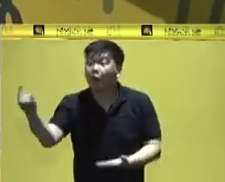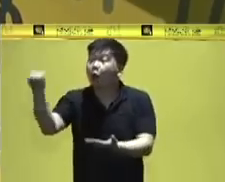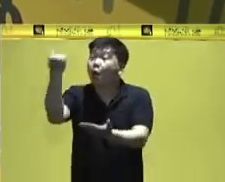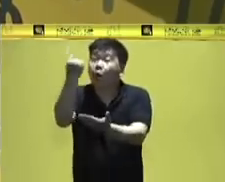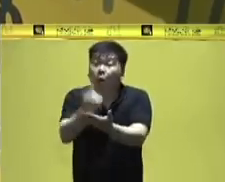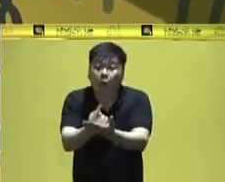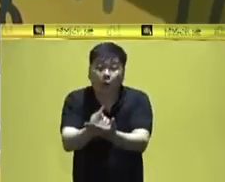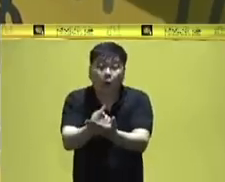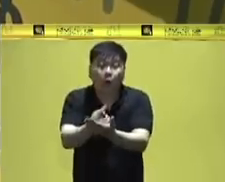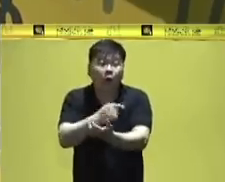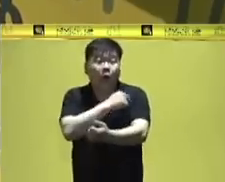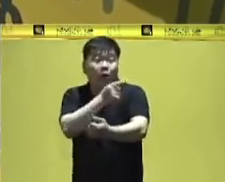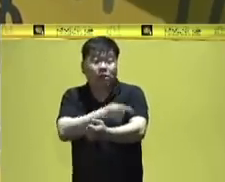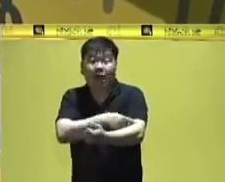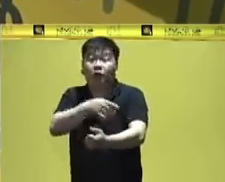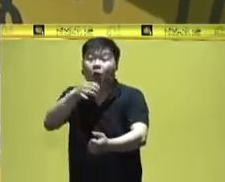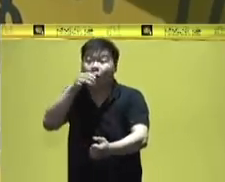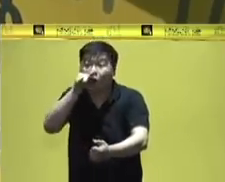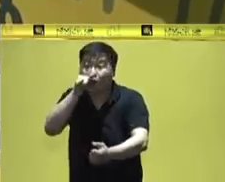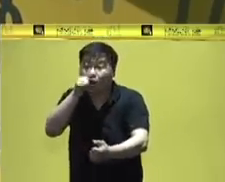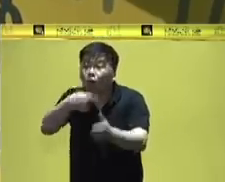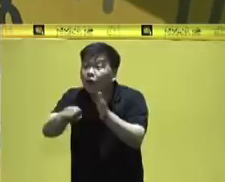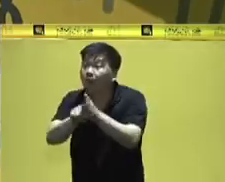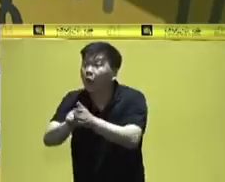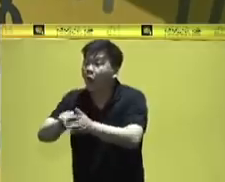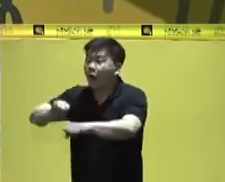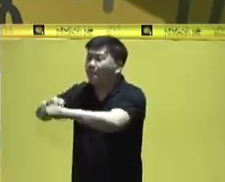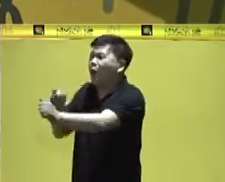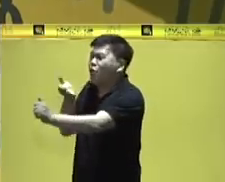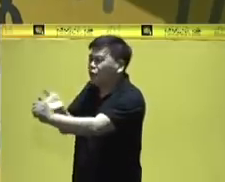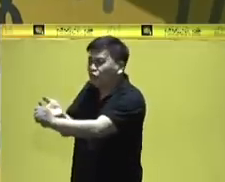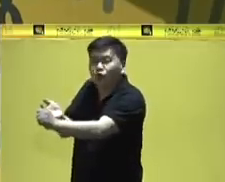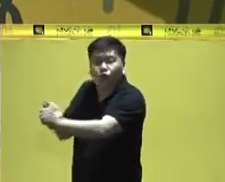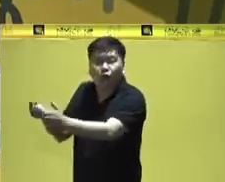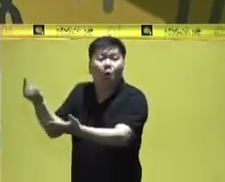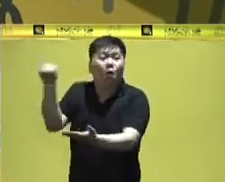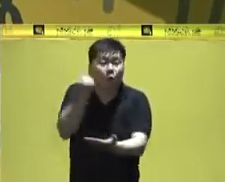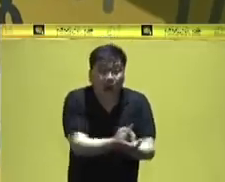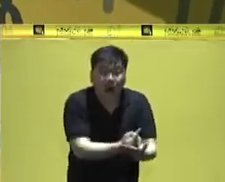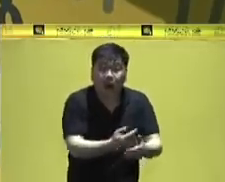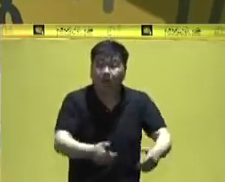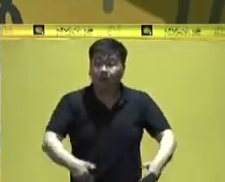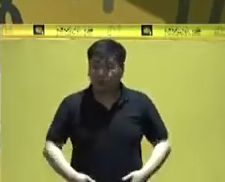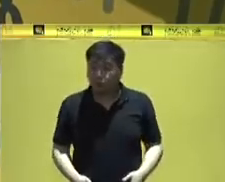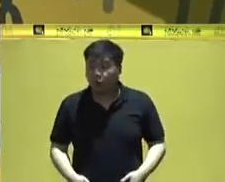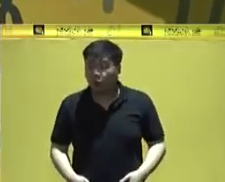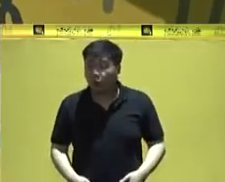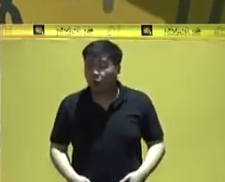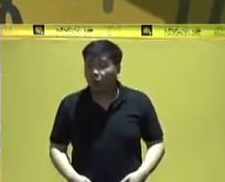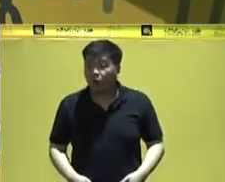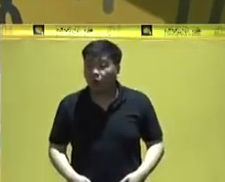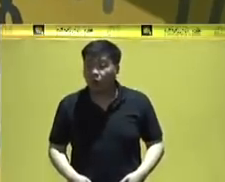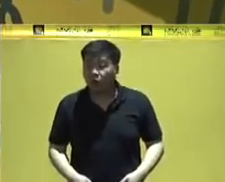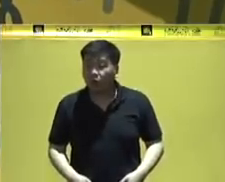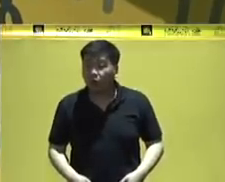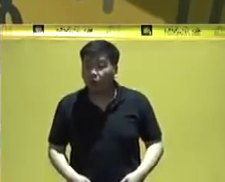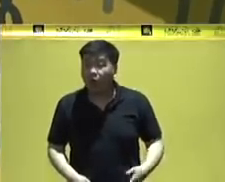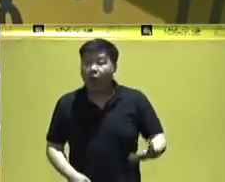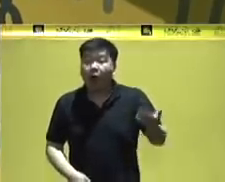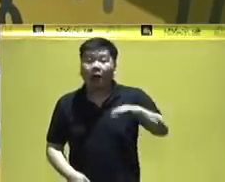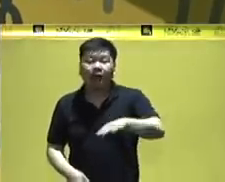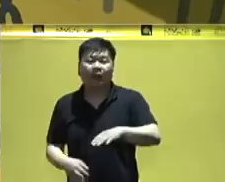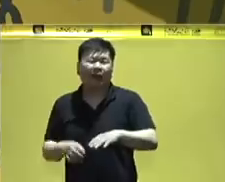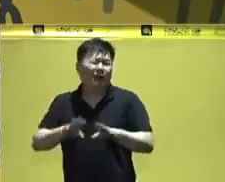얻으려면 중징계를 해야 돼요. 그 망언한 사람들을. 당연합니다. 예. 근데 그거를